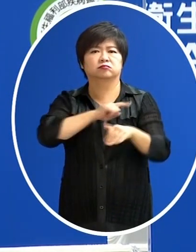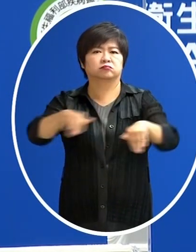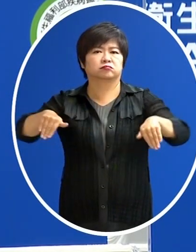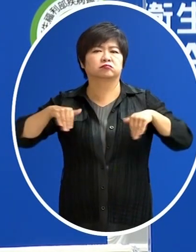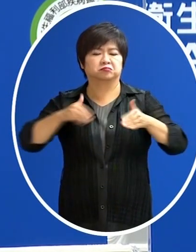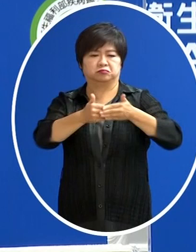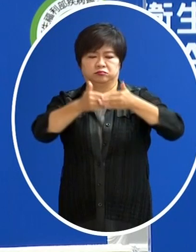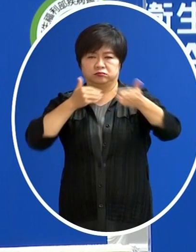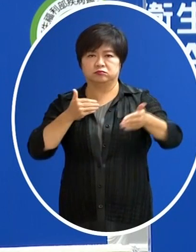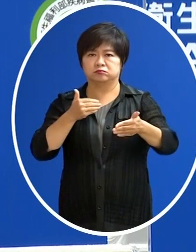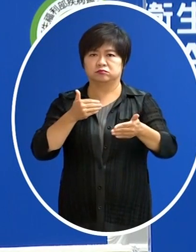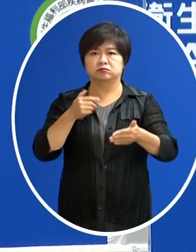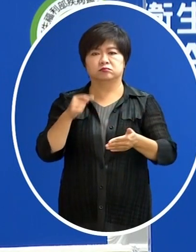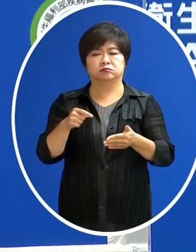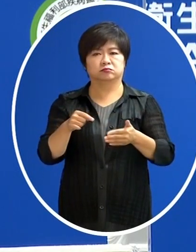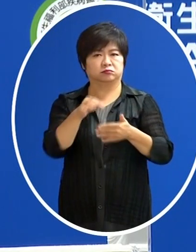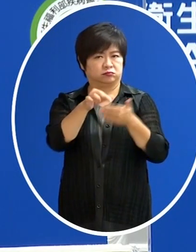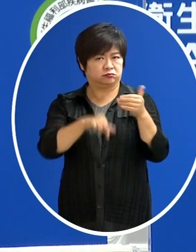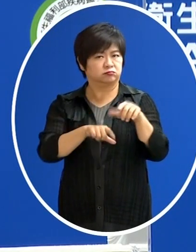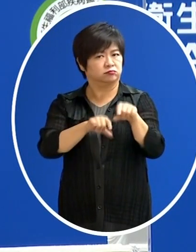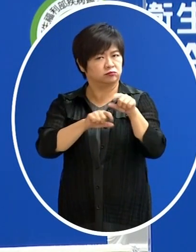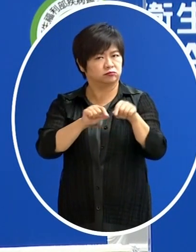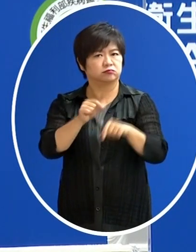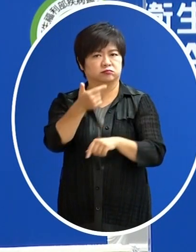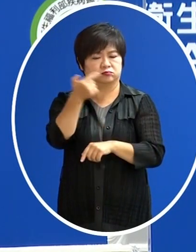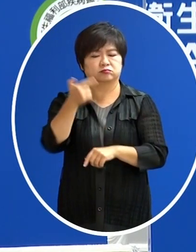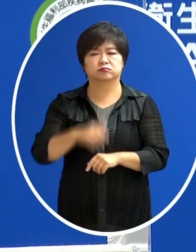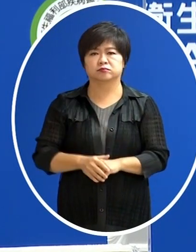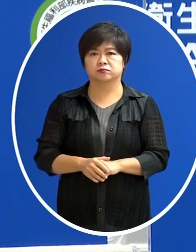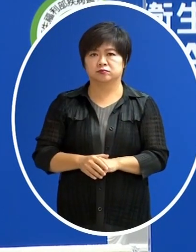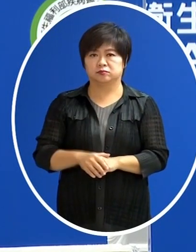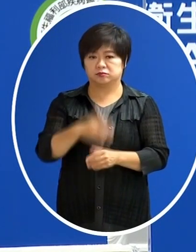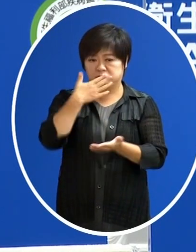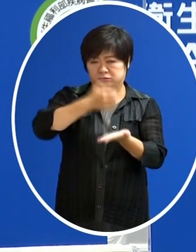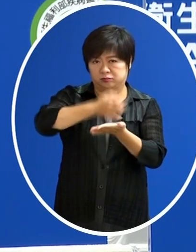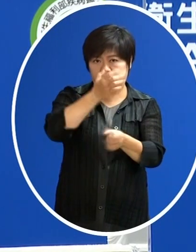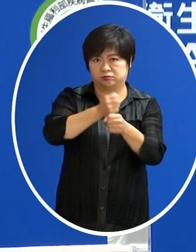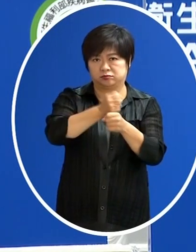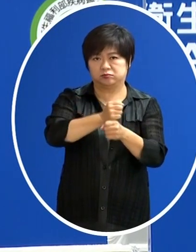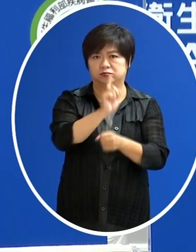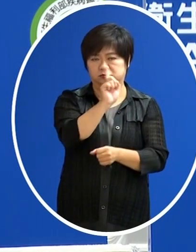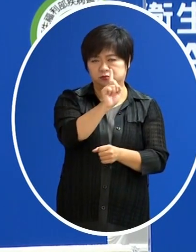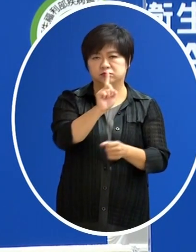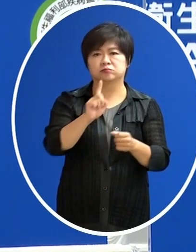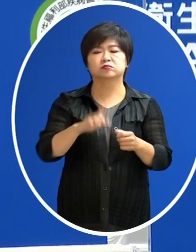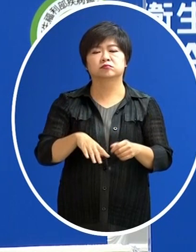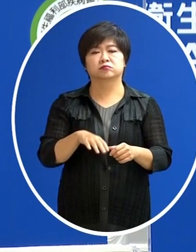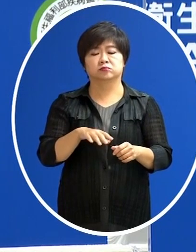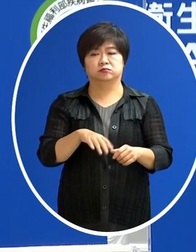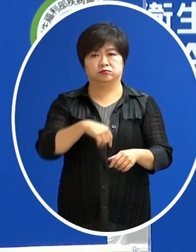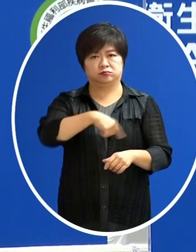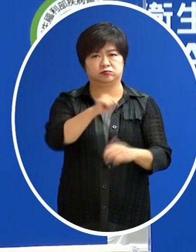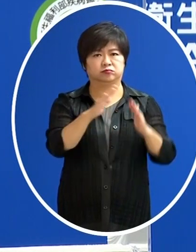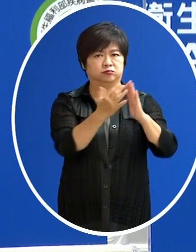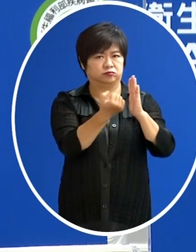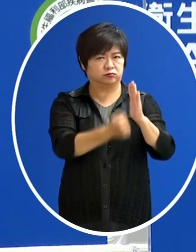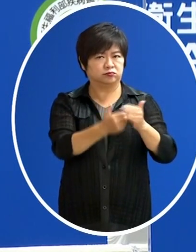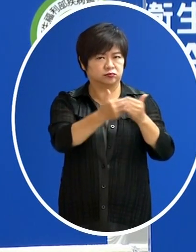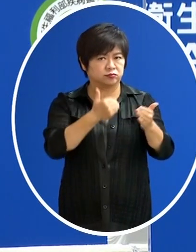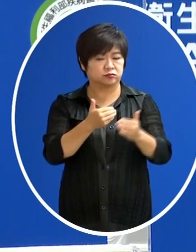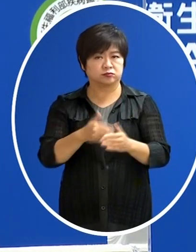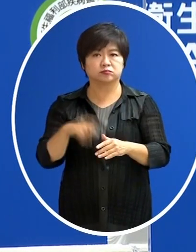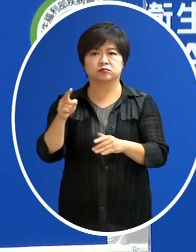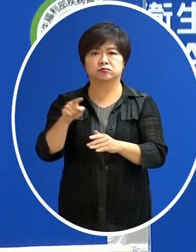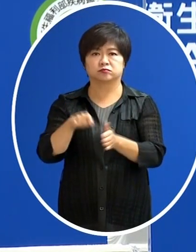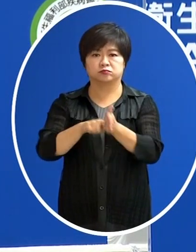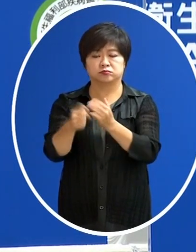哈，还就是算是蛮合乎我们的要求，所以饭店工作者一人列为居家隔离的对象，公车接触